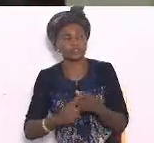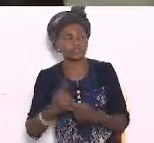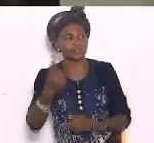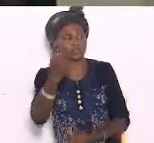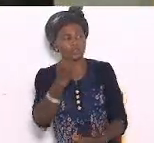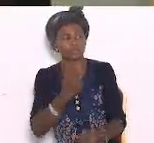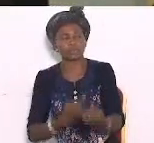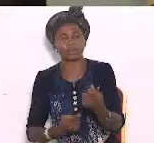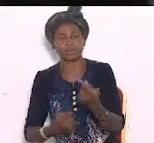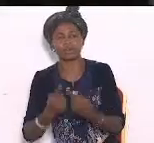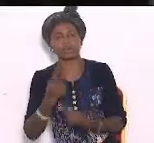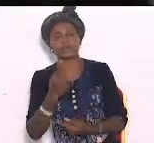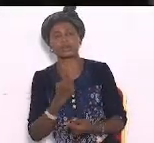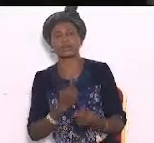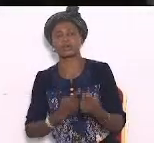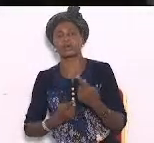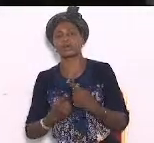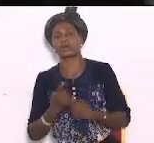Lau